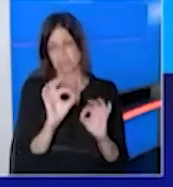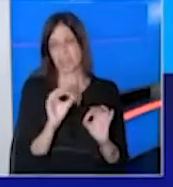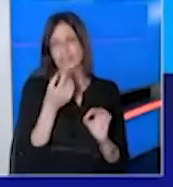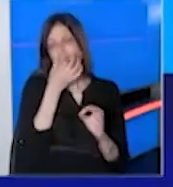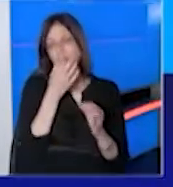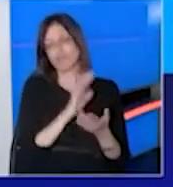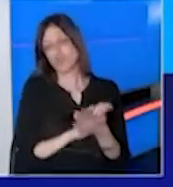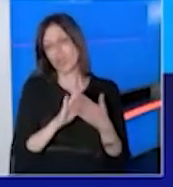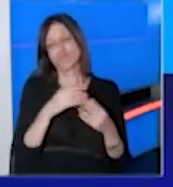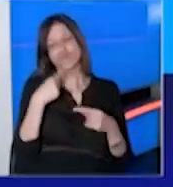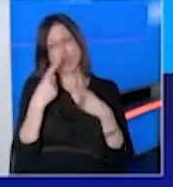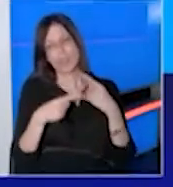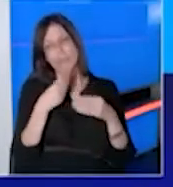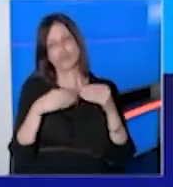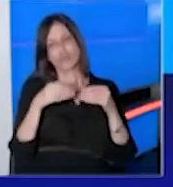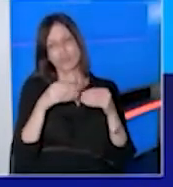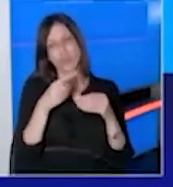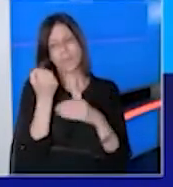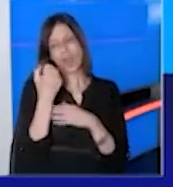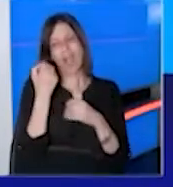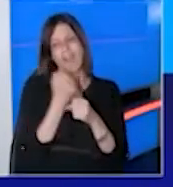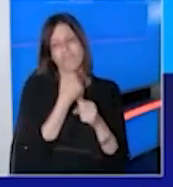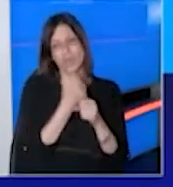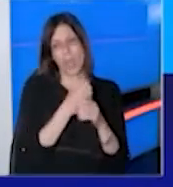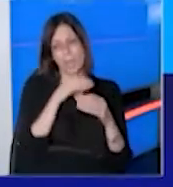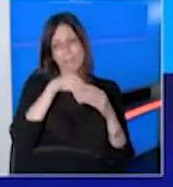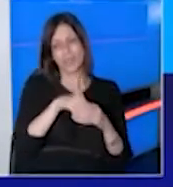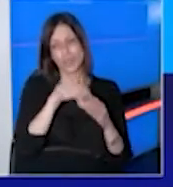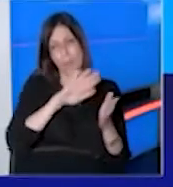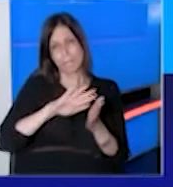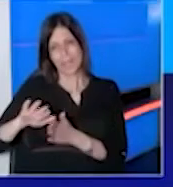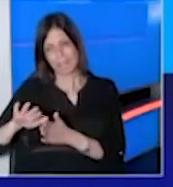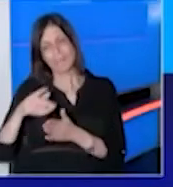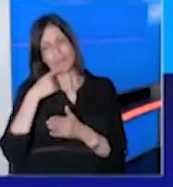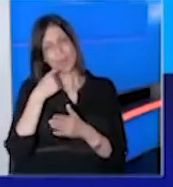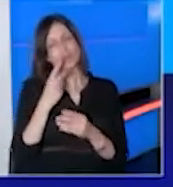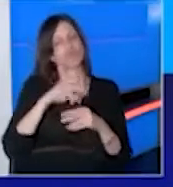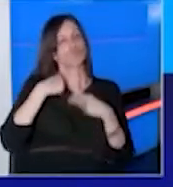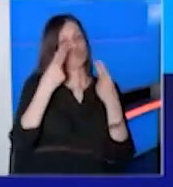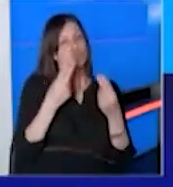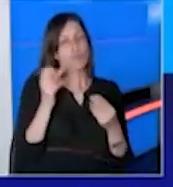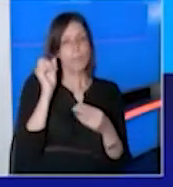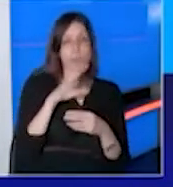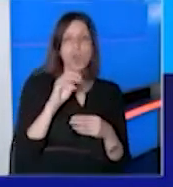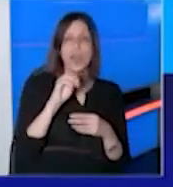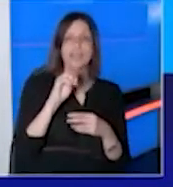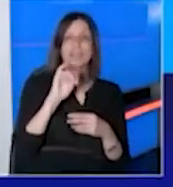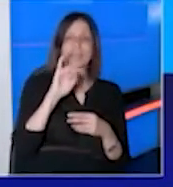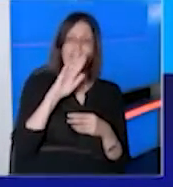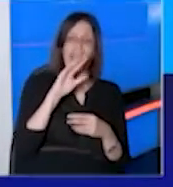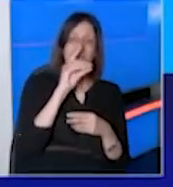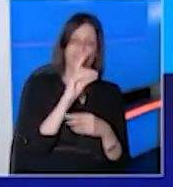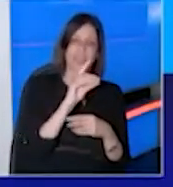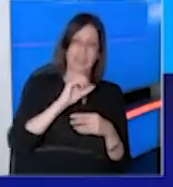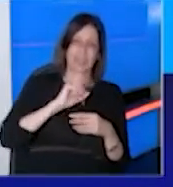פשוטה. שנים השתמשו בכוח עבודה מתוך הפריפריה. והנה אני אומר לך עוד הפעם, בוא לניר דוד, אני ואתה ביחד, יד